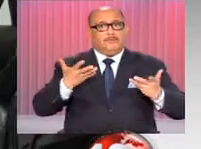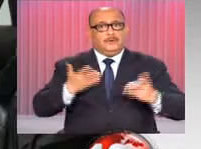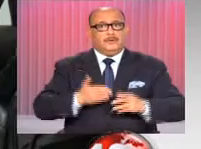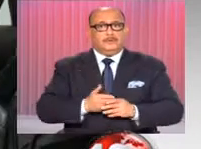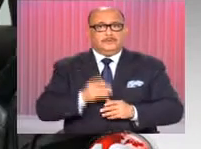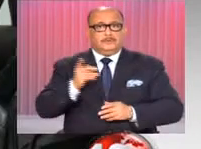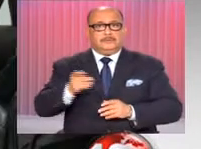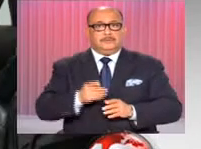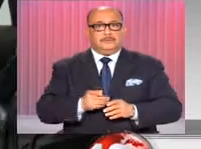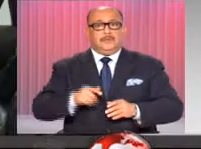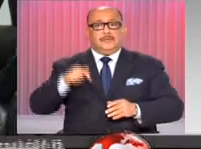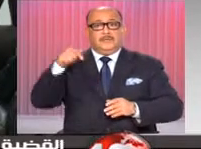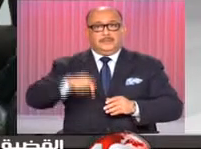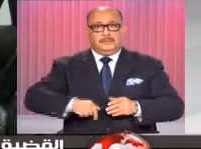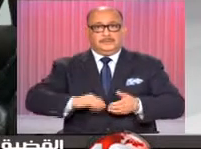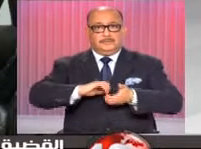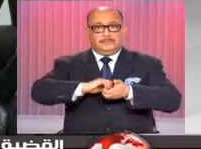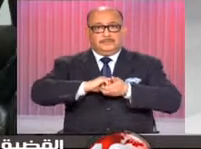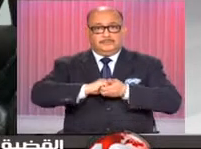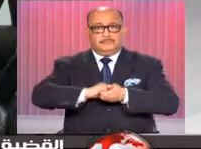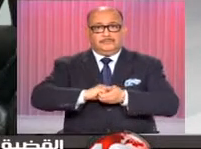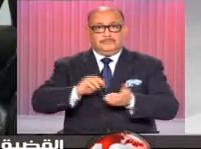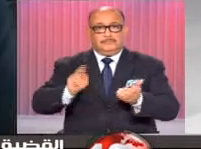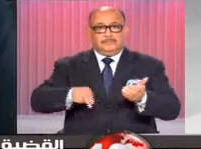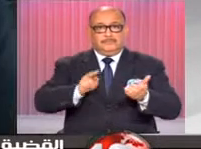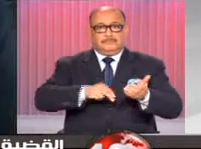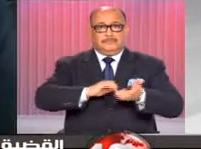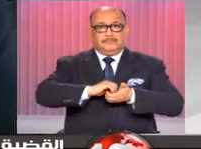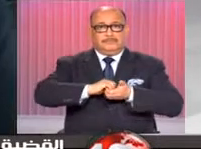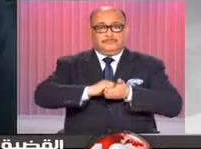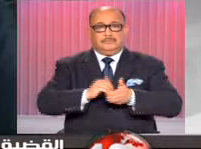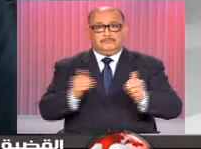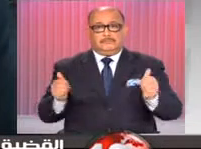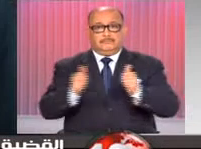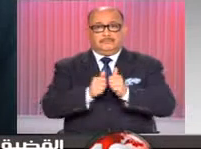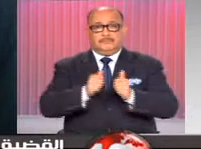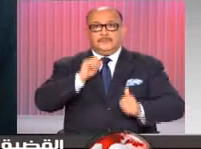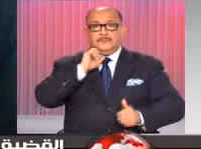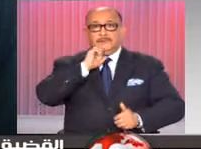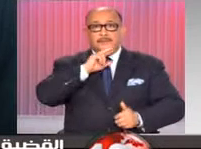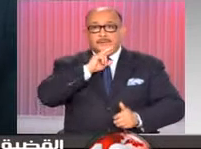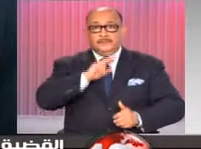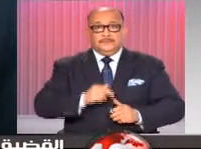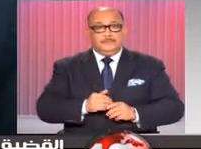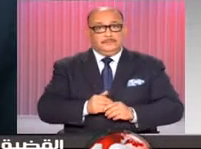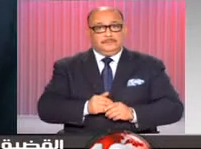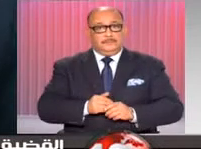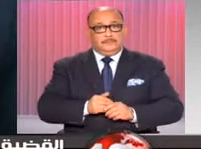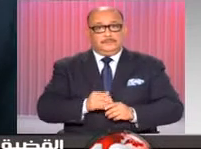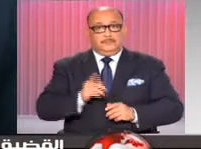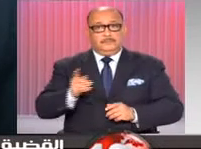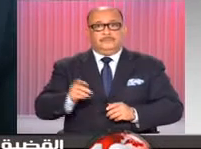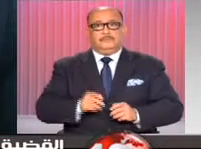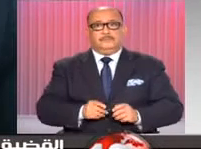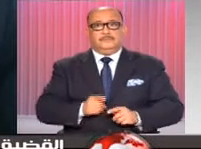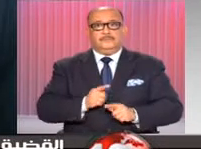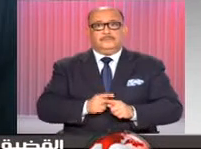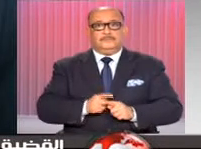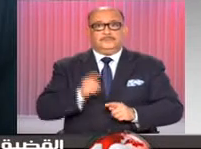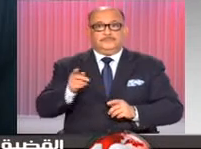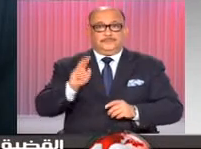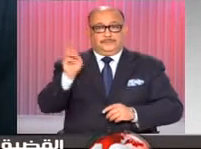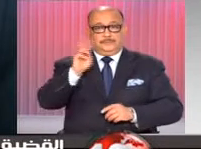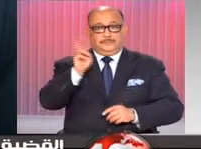عام وإنهاء احتلال الأراضي الفلسطينية بنهاية عام 2017. وأشار المسؤول الفلسطيني إلى أن